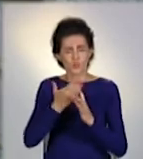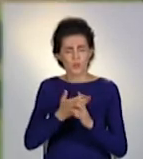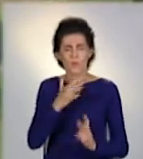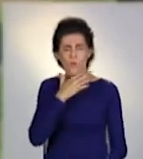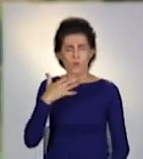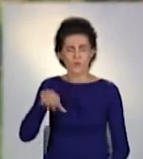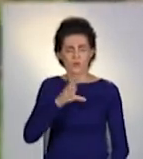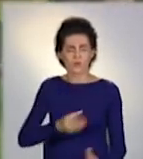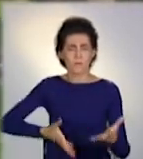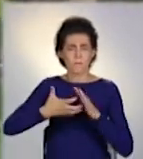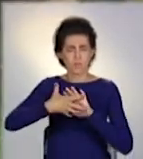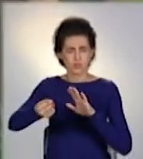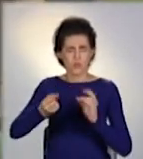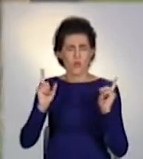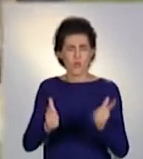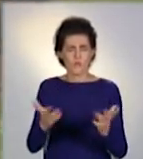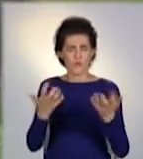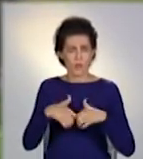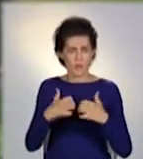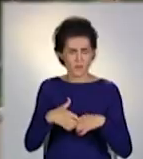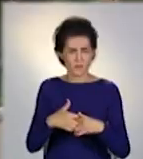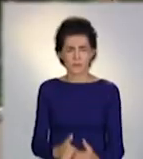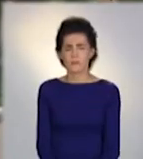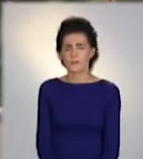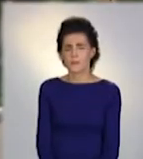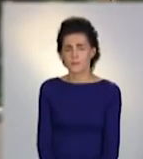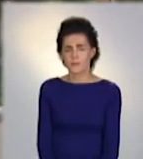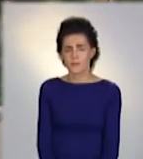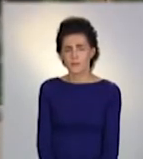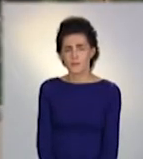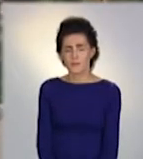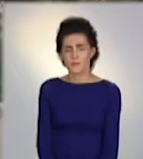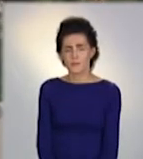допомогу автоматично. Марія Сергієва, Максим Кривошиєнко, телеканал «Донбас».